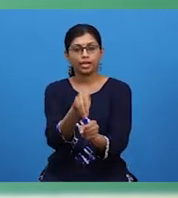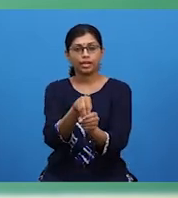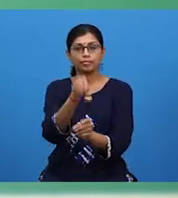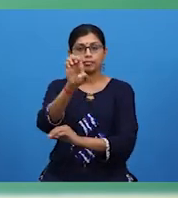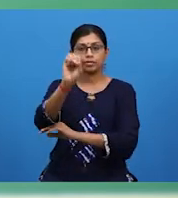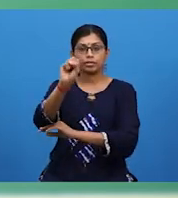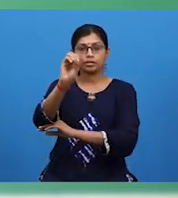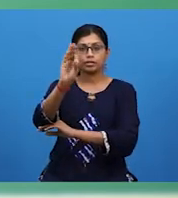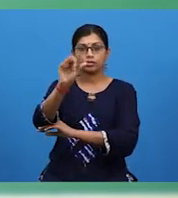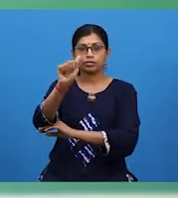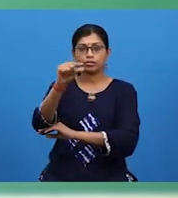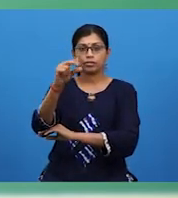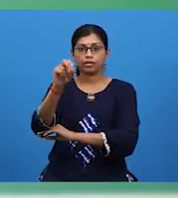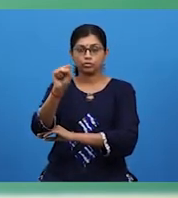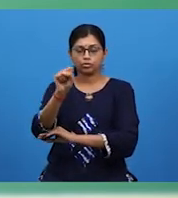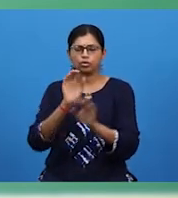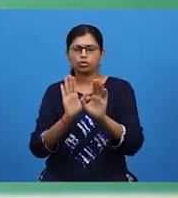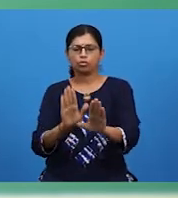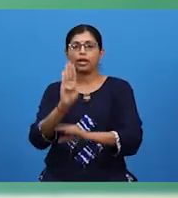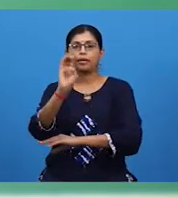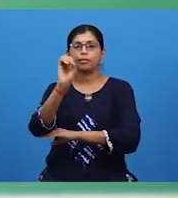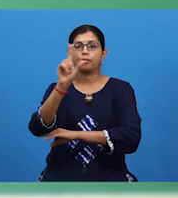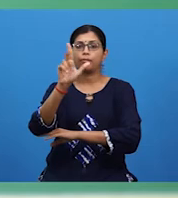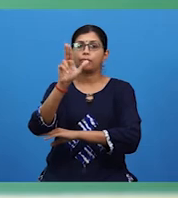untuk masuk ke dalam perut.